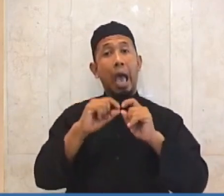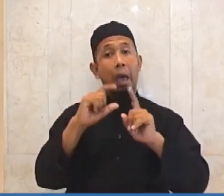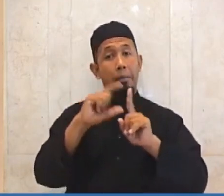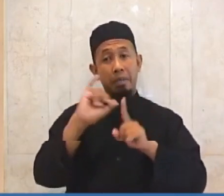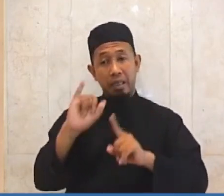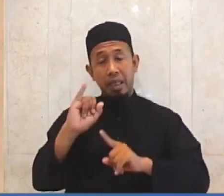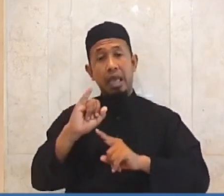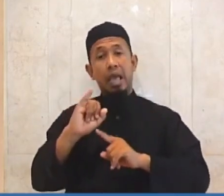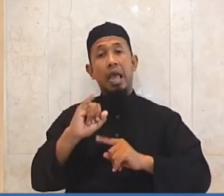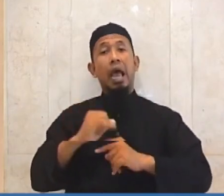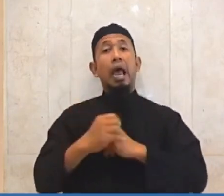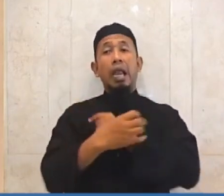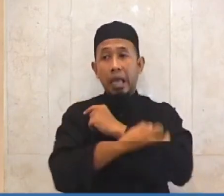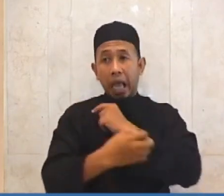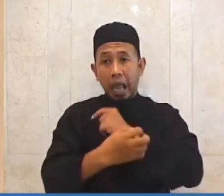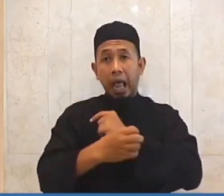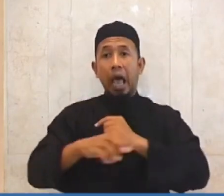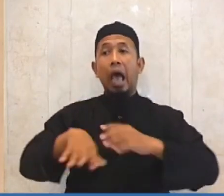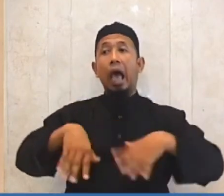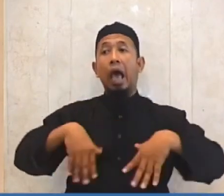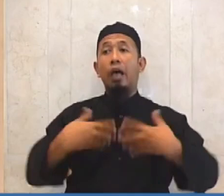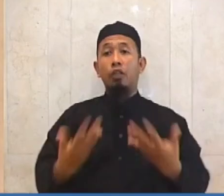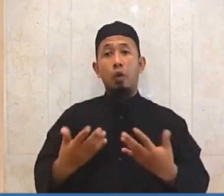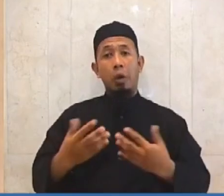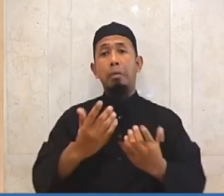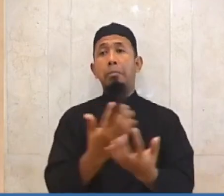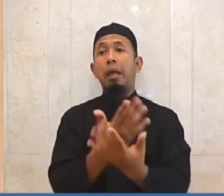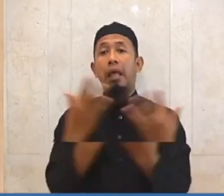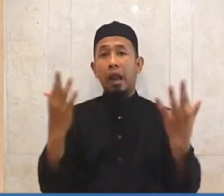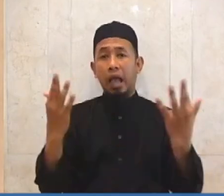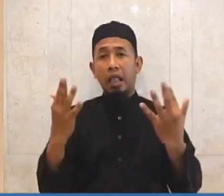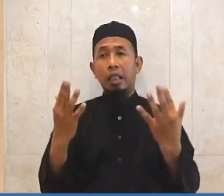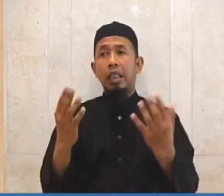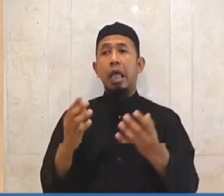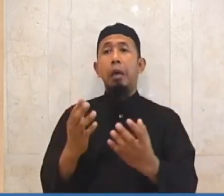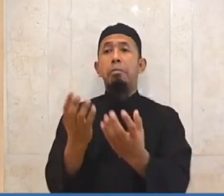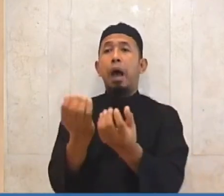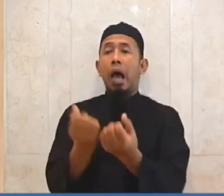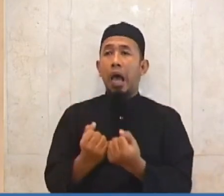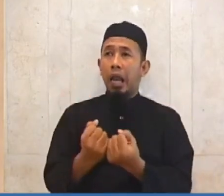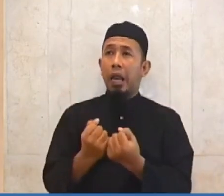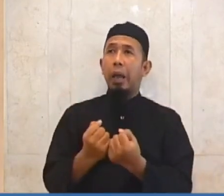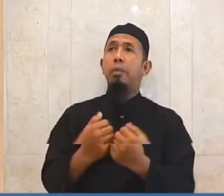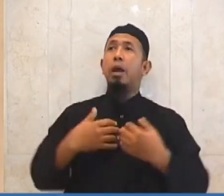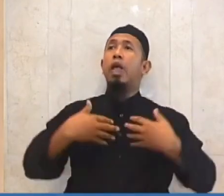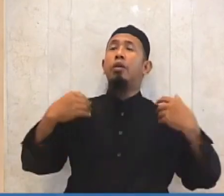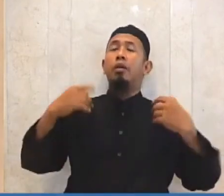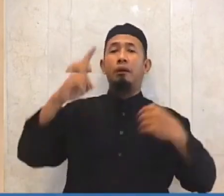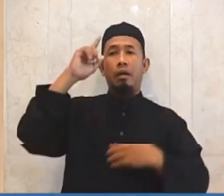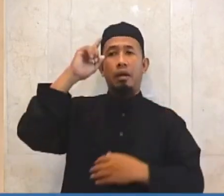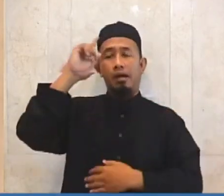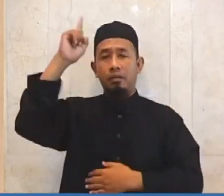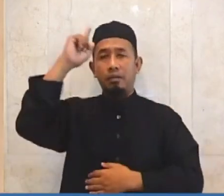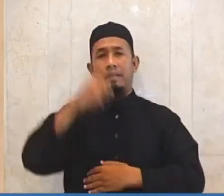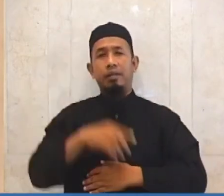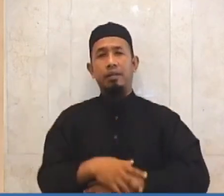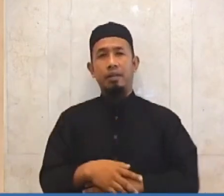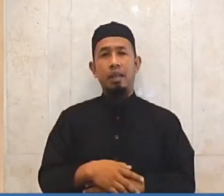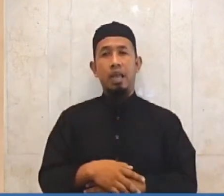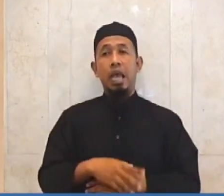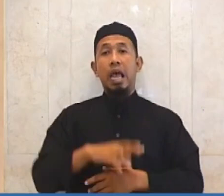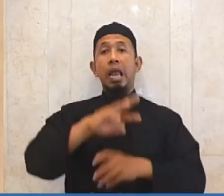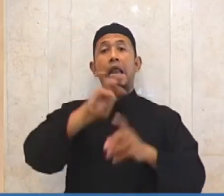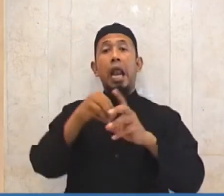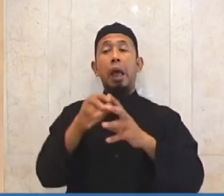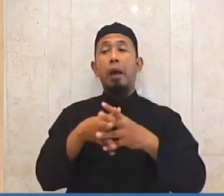kepada masyarakat semata-mata mengharapkan Rida Allah subhanahu wa taala itu dalam al-qur'an surah